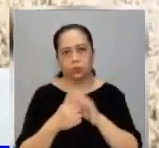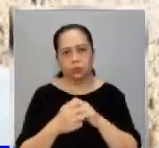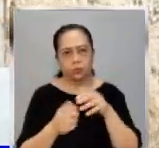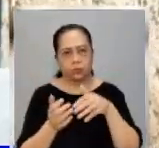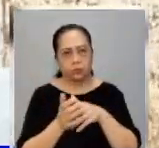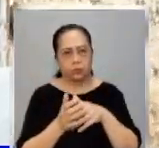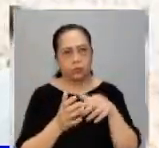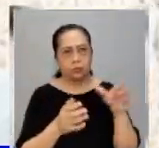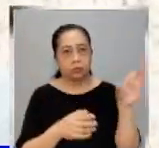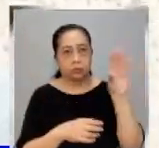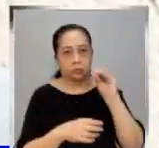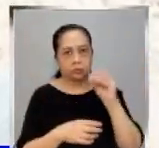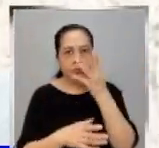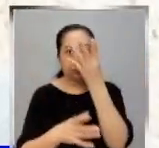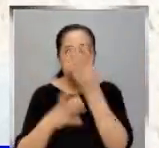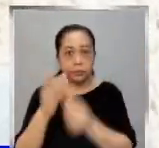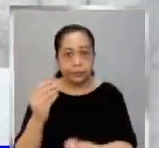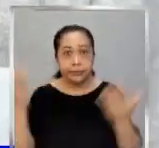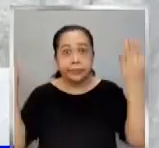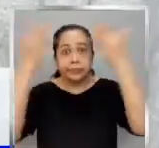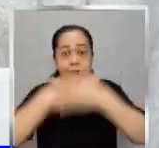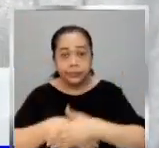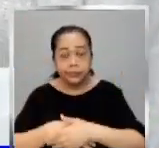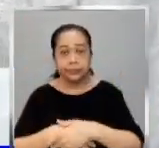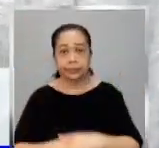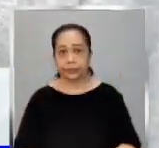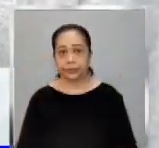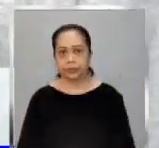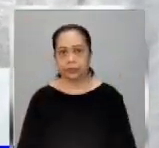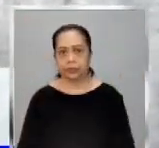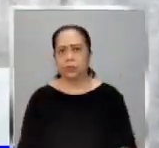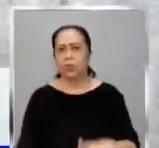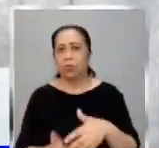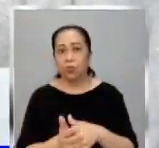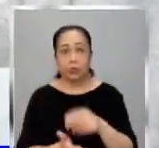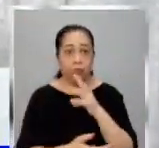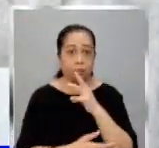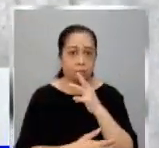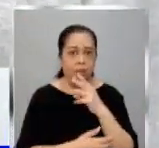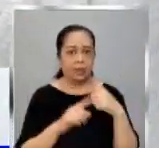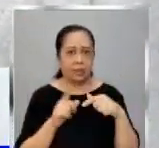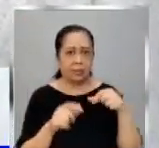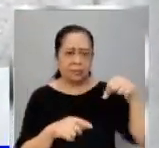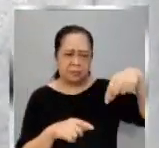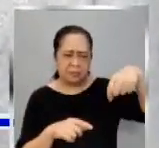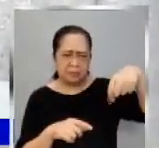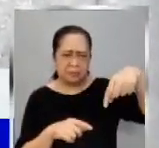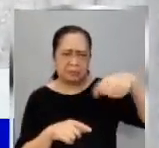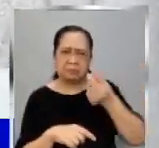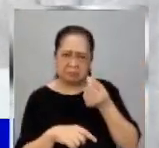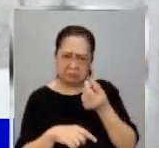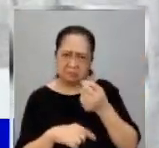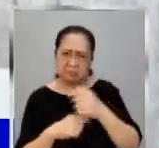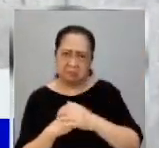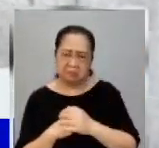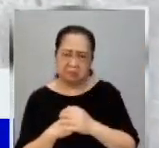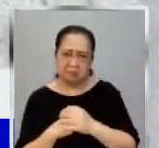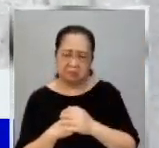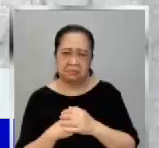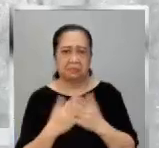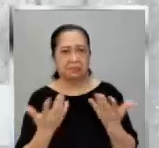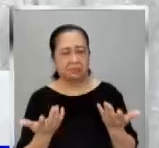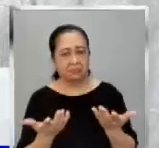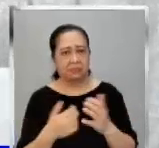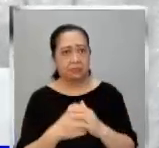at nawawala naman daw sa gabi. Mahina rin ang tubig pero meron naman kahit konti pa rin. Pero nakapag sa